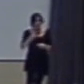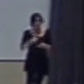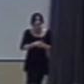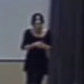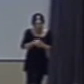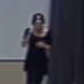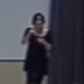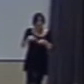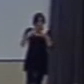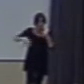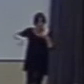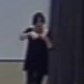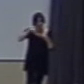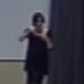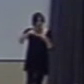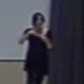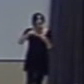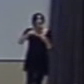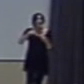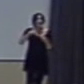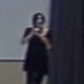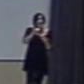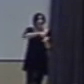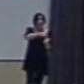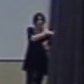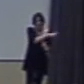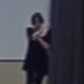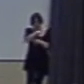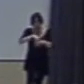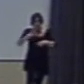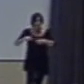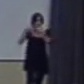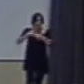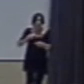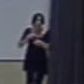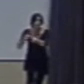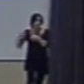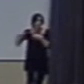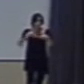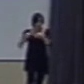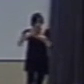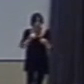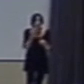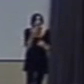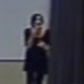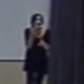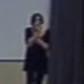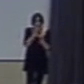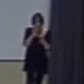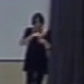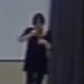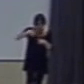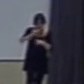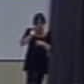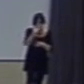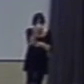Turquia, dient que hi havia iranians ajudant al règim siri. I no poso aquest tuit perquè sigui interessant per això només, sinó també perquè després un